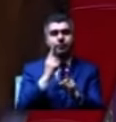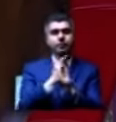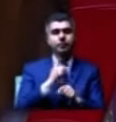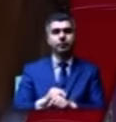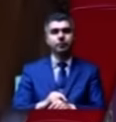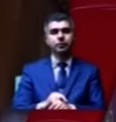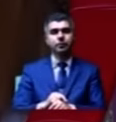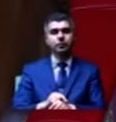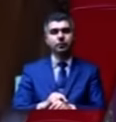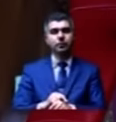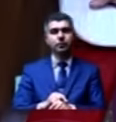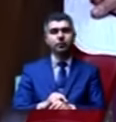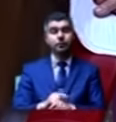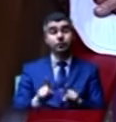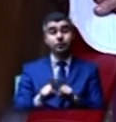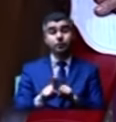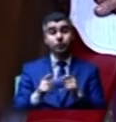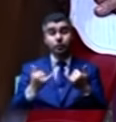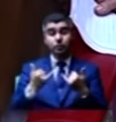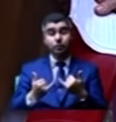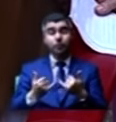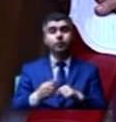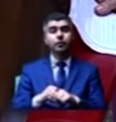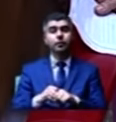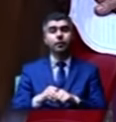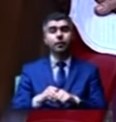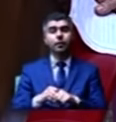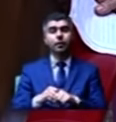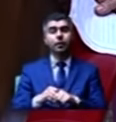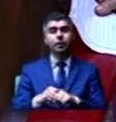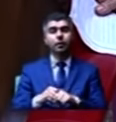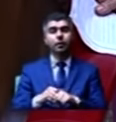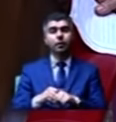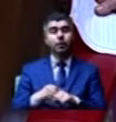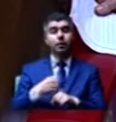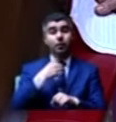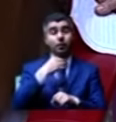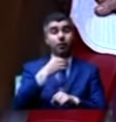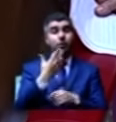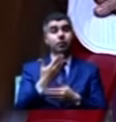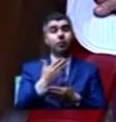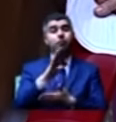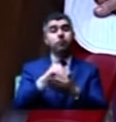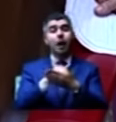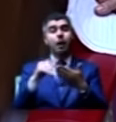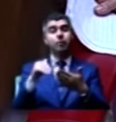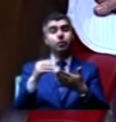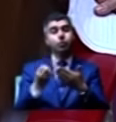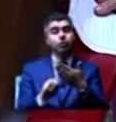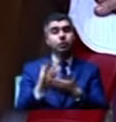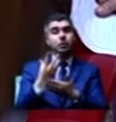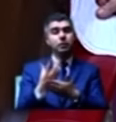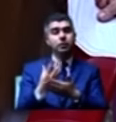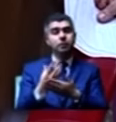كذلك أن الآن إحنا في يعني إطار ملاءمة وضع